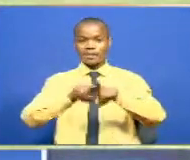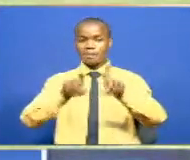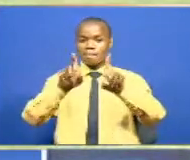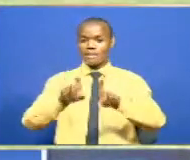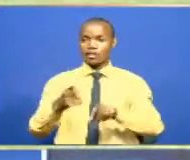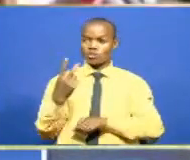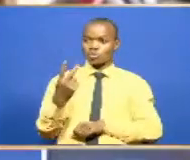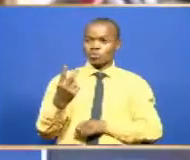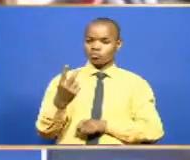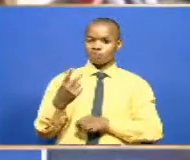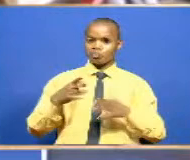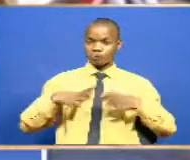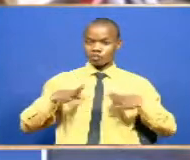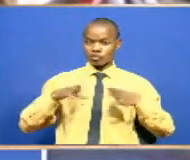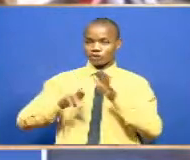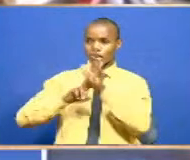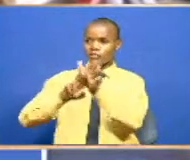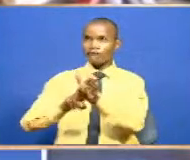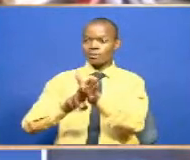iwe represented.